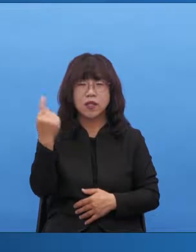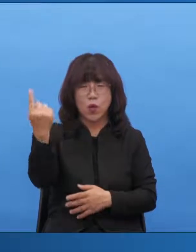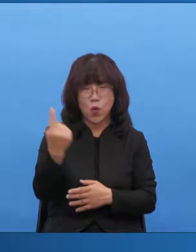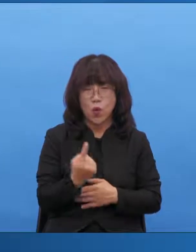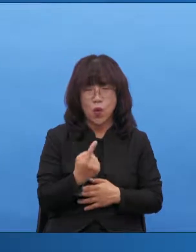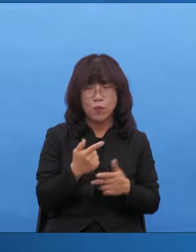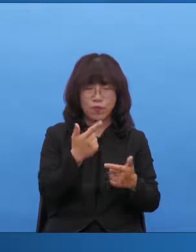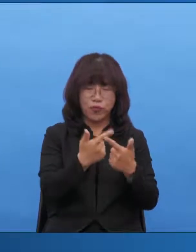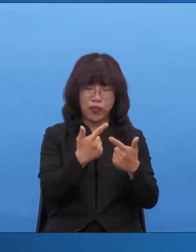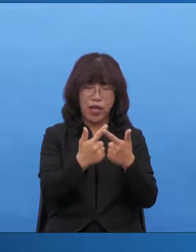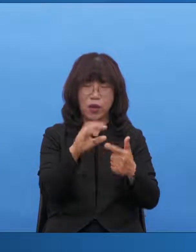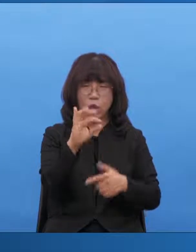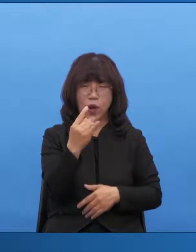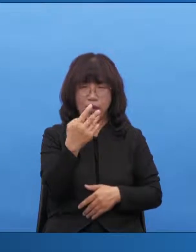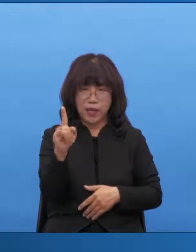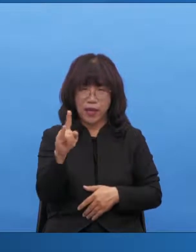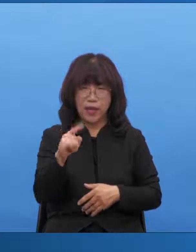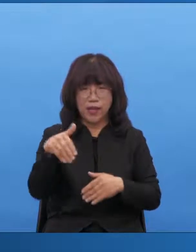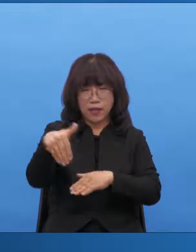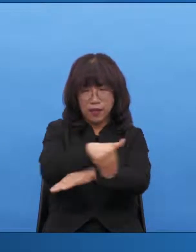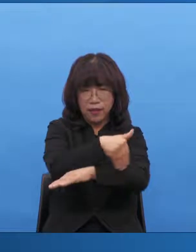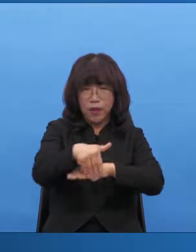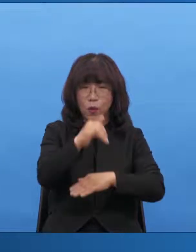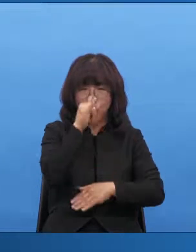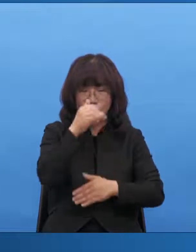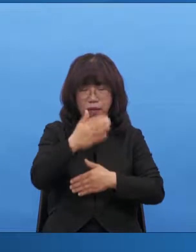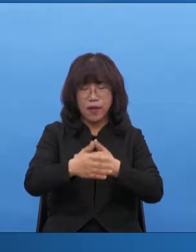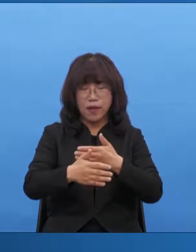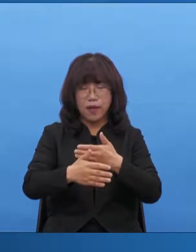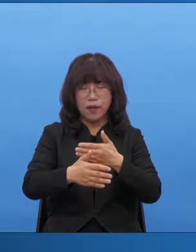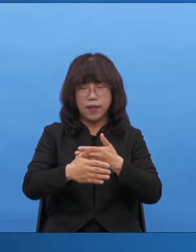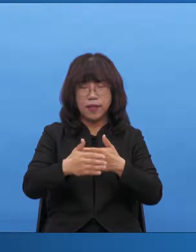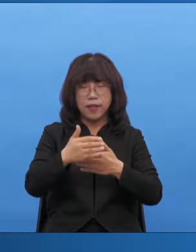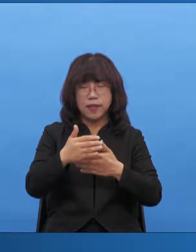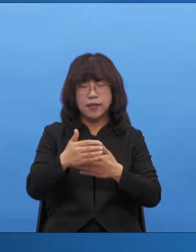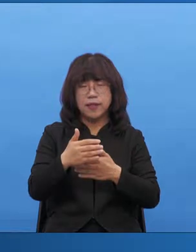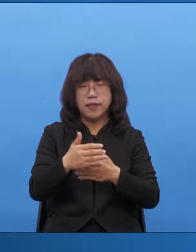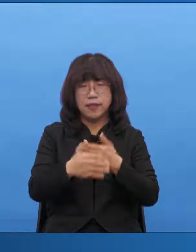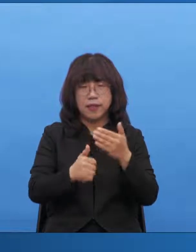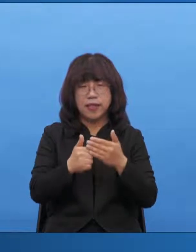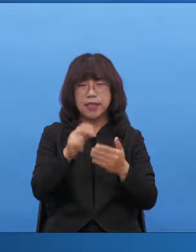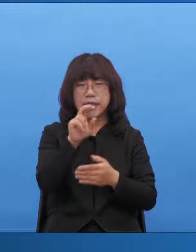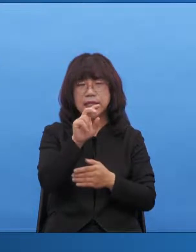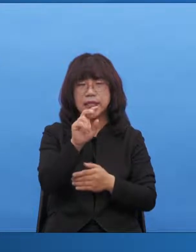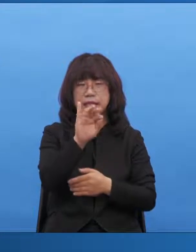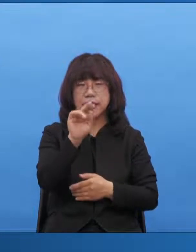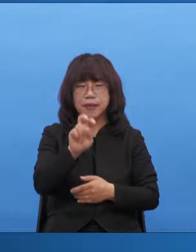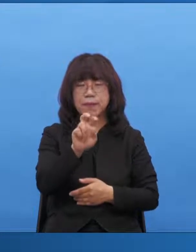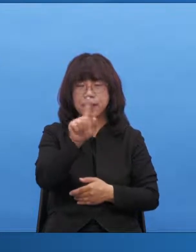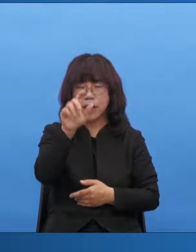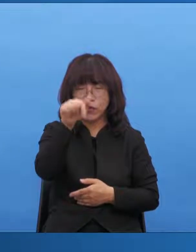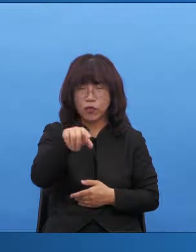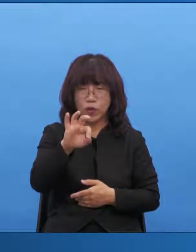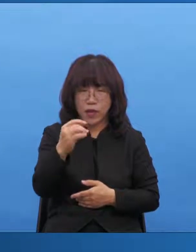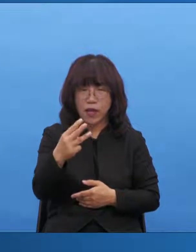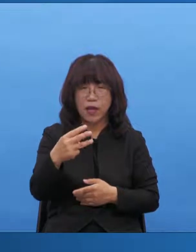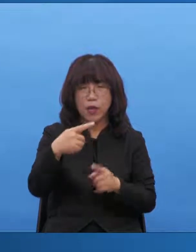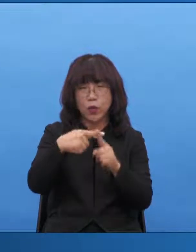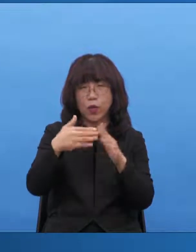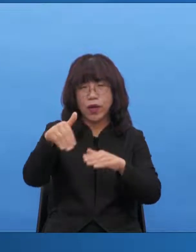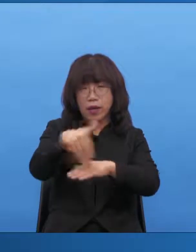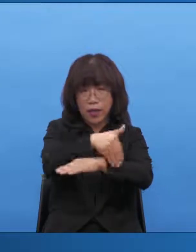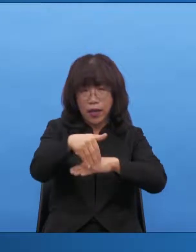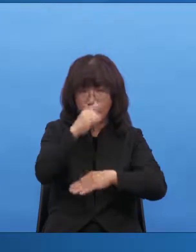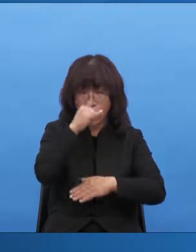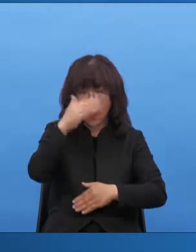Busan Yonkodehakyo depuis 2022 et je suis membre de l'église Emmanuel de Busan au sein du ministère multiethnique et francophone.